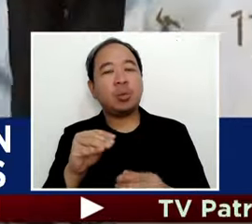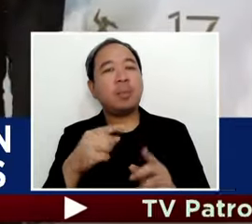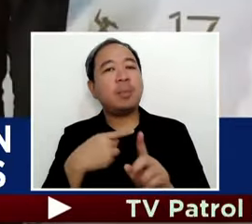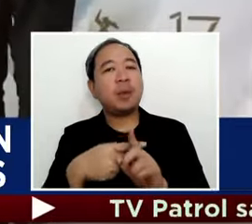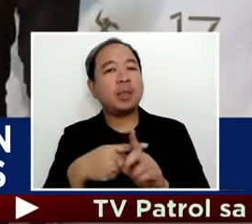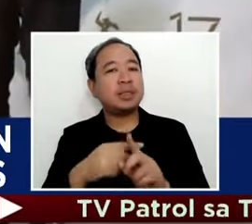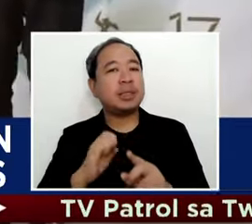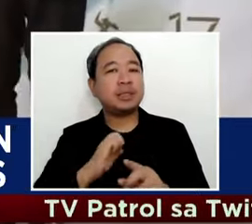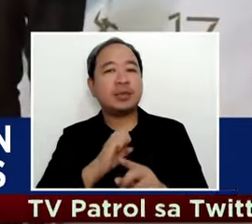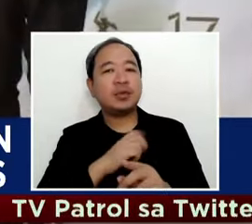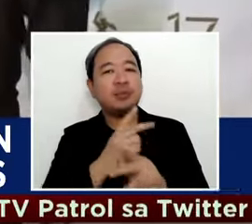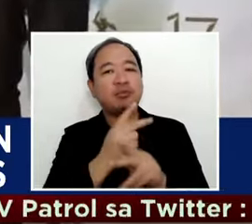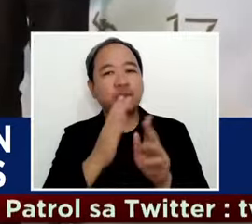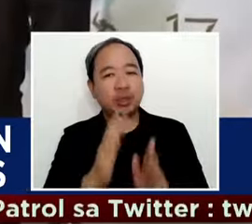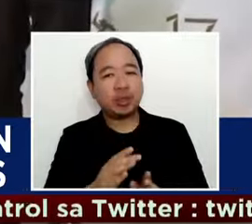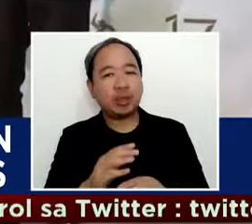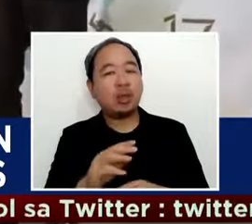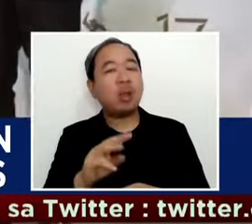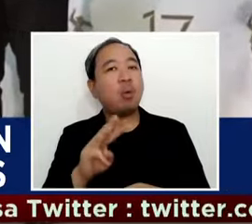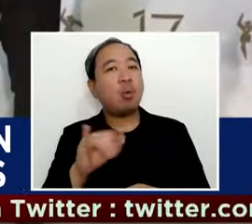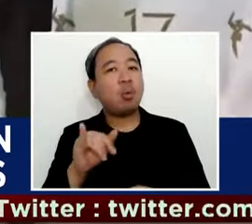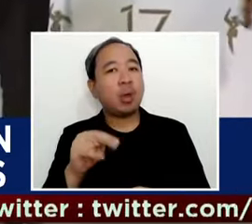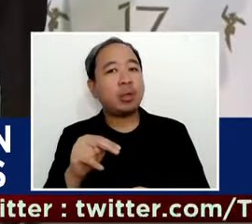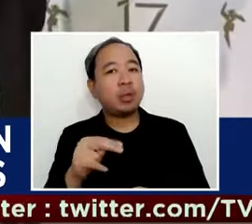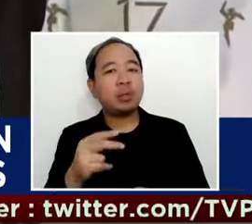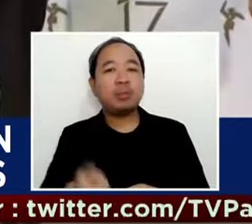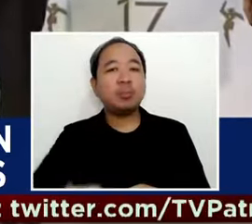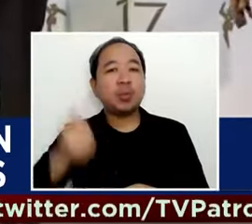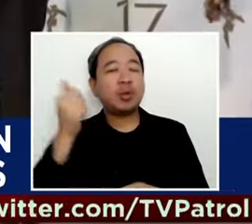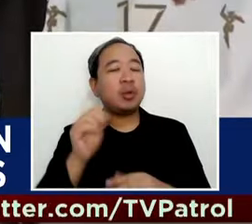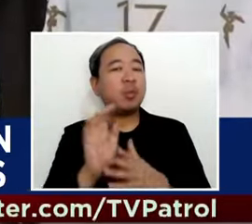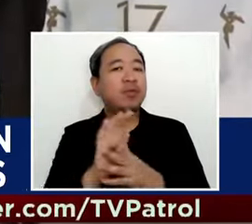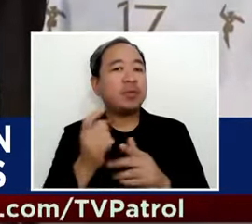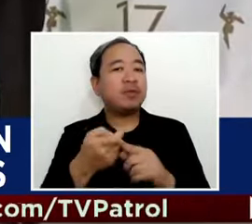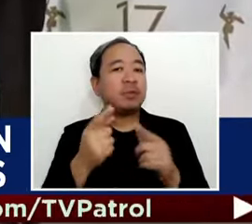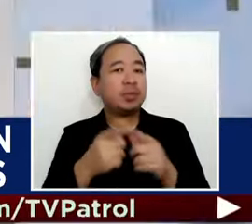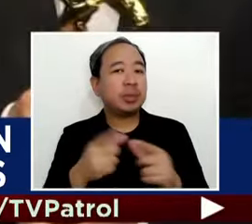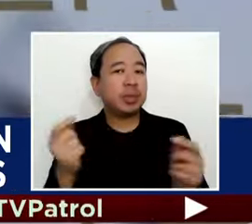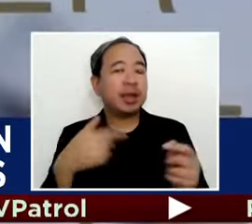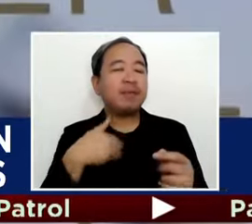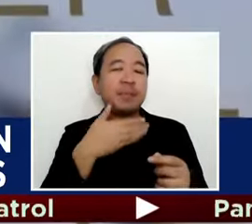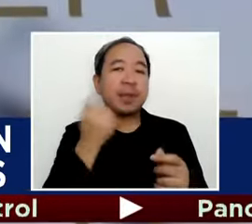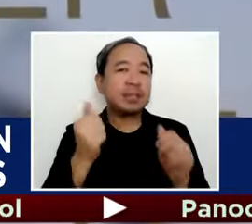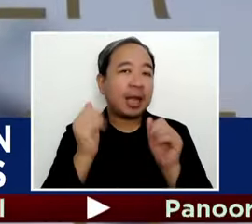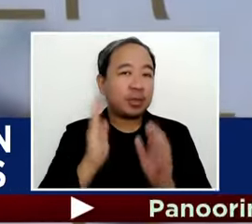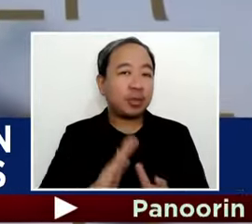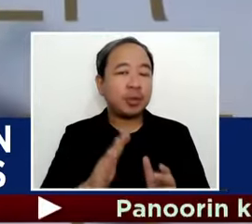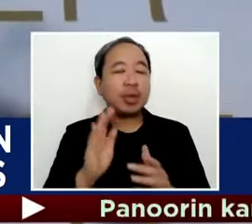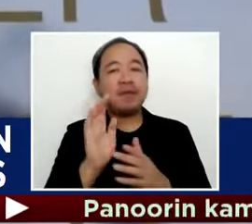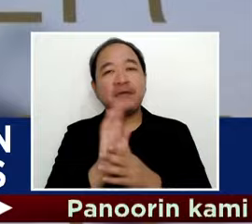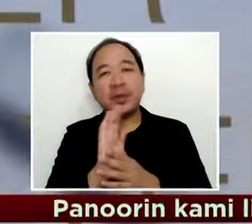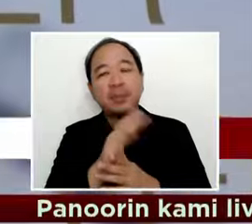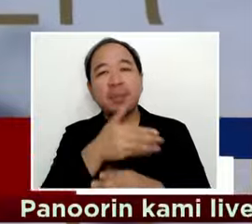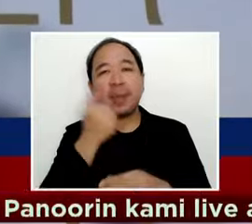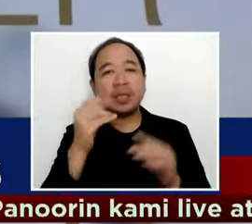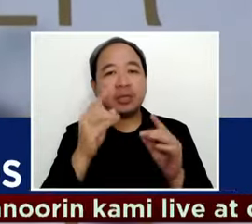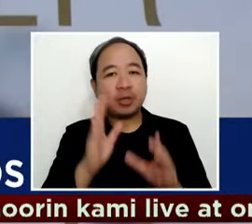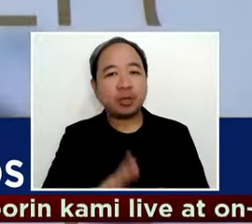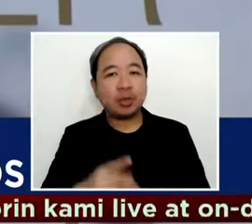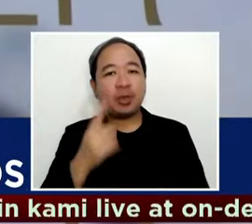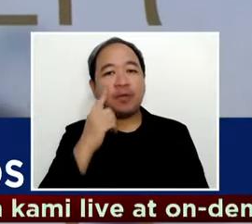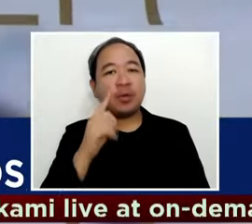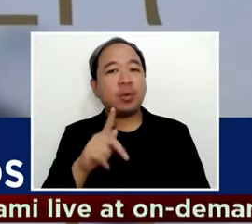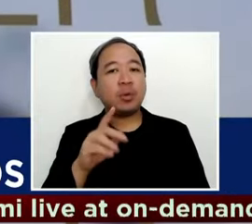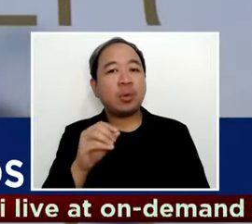Wan. Big winners ang ilang pelikula mula Japan na nag-uwi ng Best Actor, Best Film at Best Director para kay